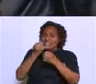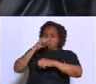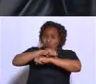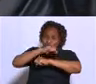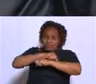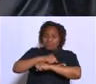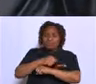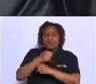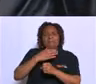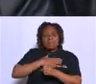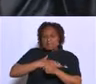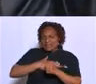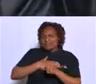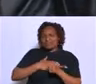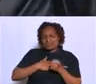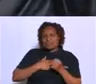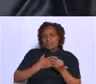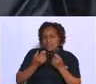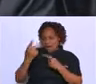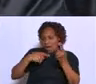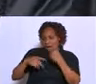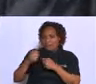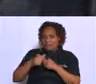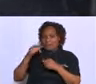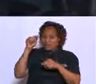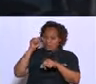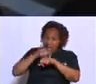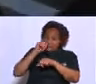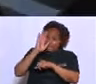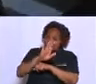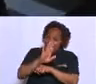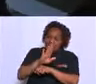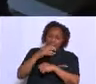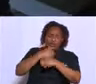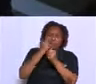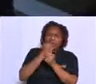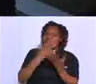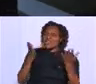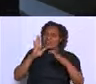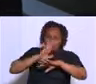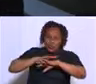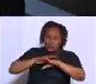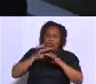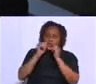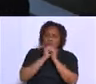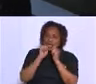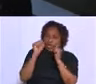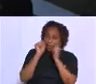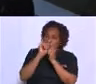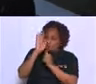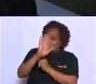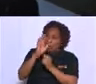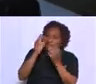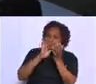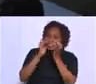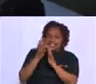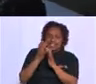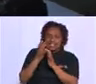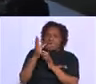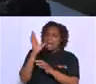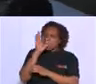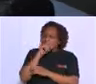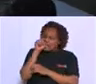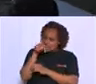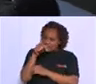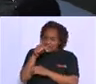shule. Tembea. Njoo. Ni muda wa kuweka vizuri mambo yako na Yesu. Njoo, njoo popote ulipo. Usikose maombi